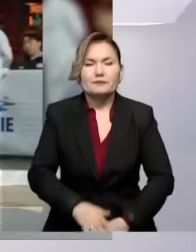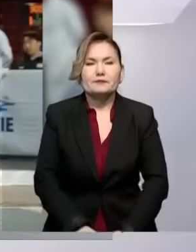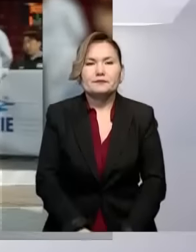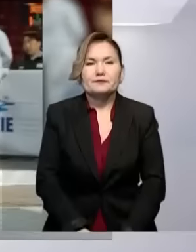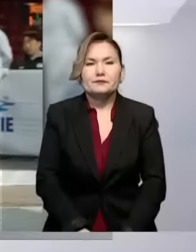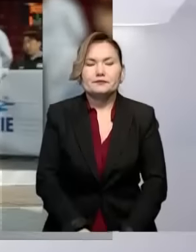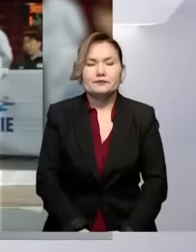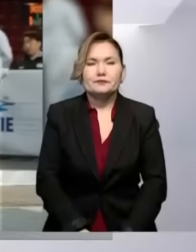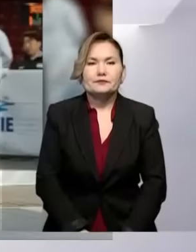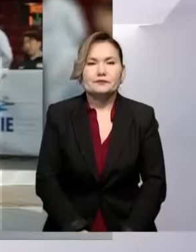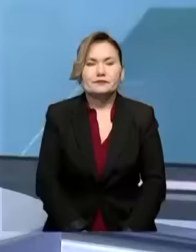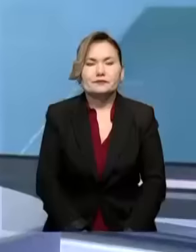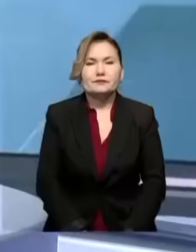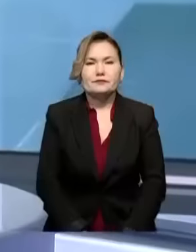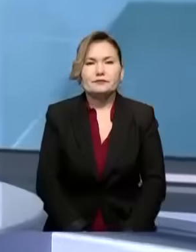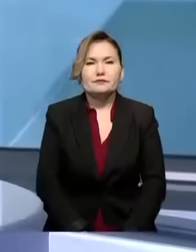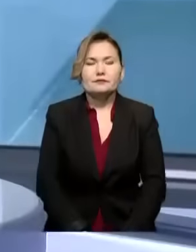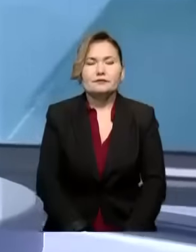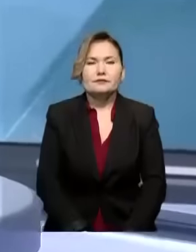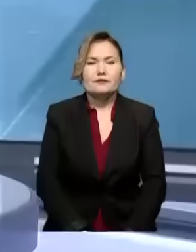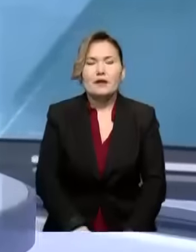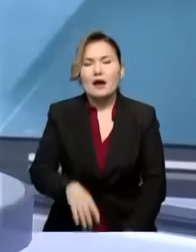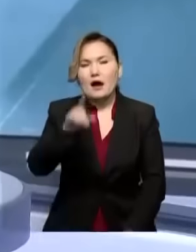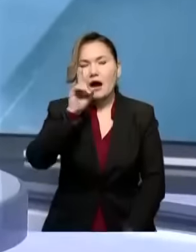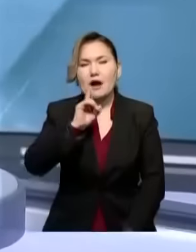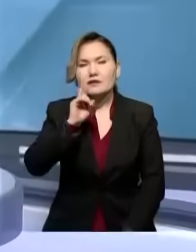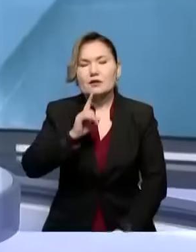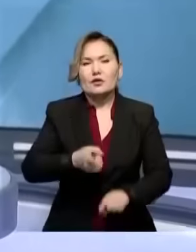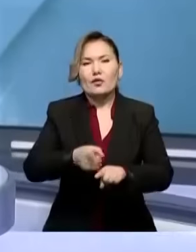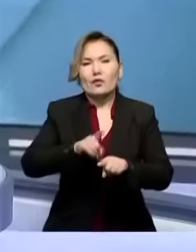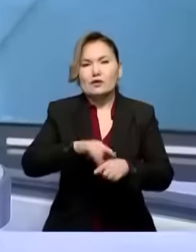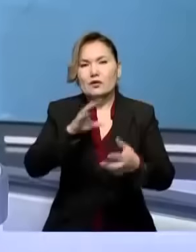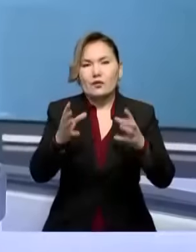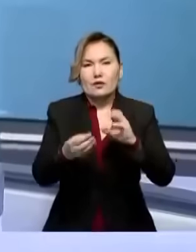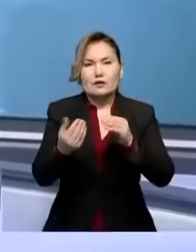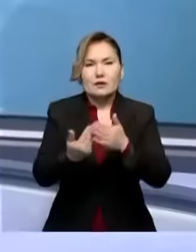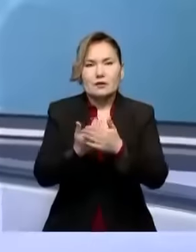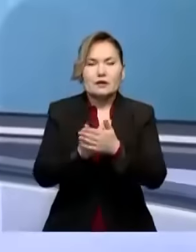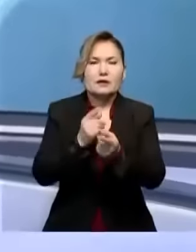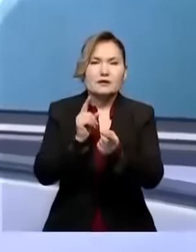Әзірге осы жаңалық күтіңіз.